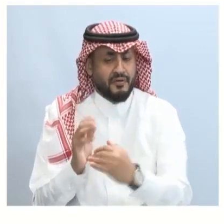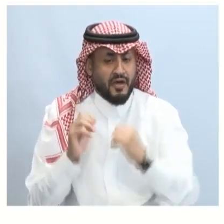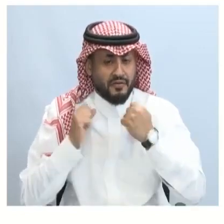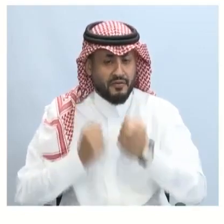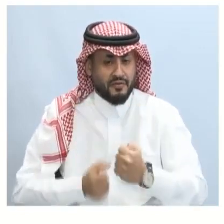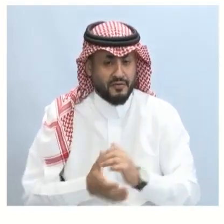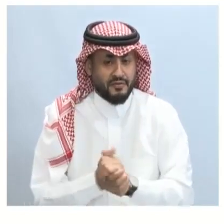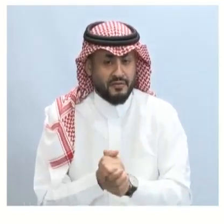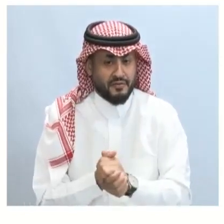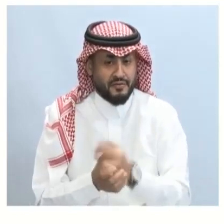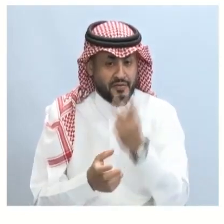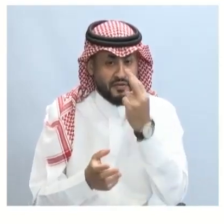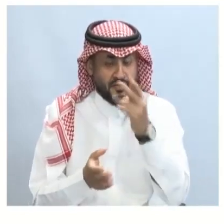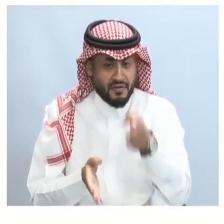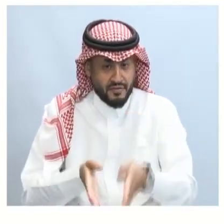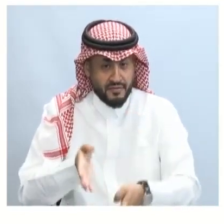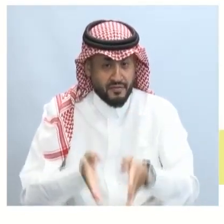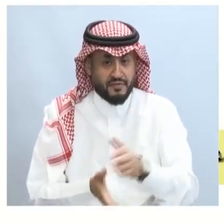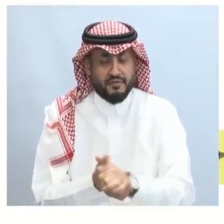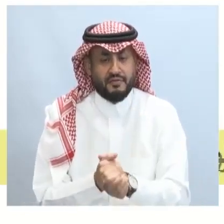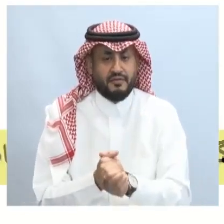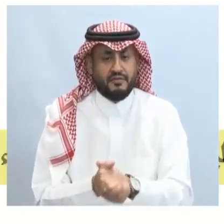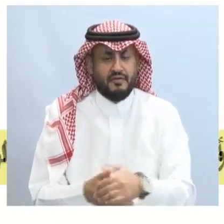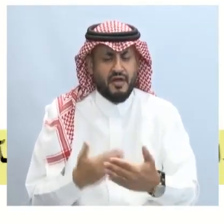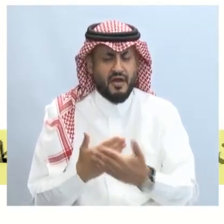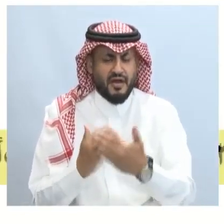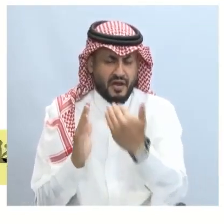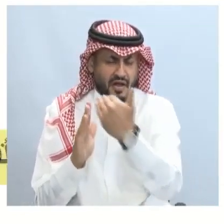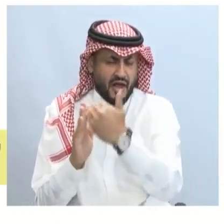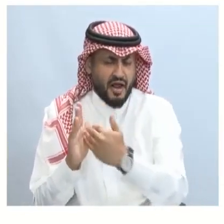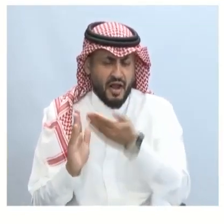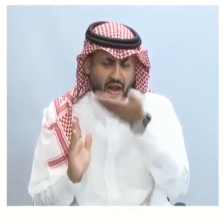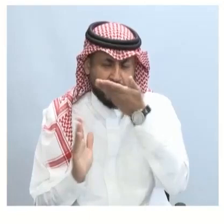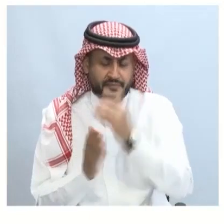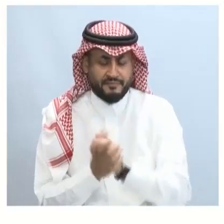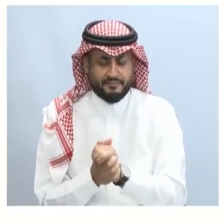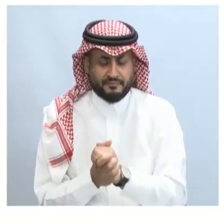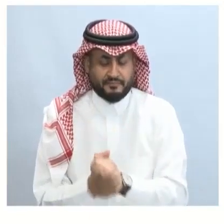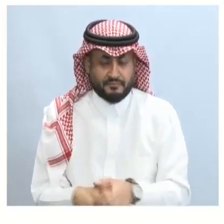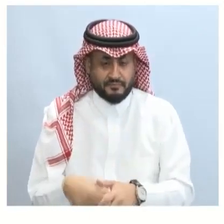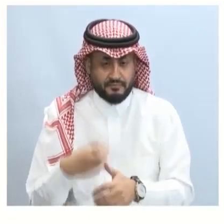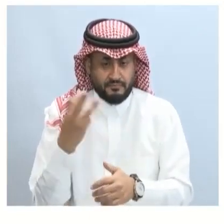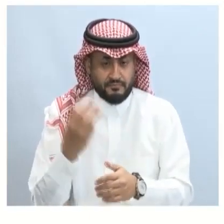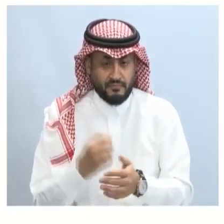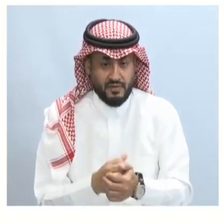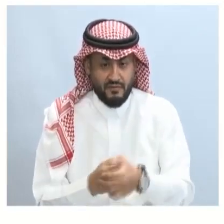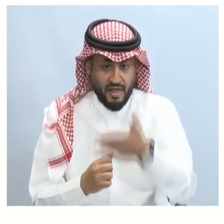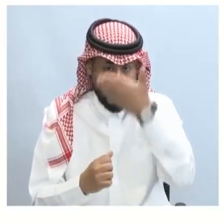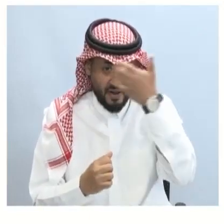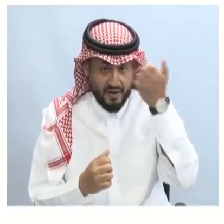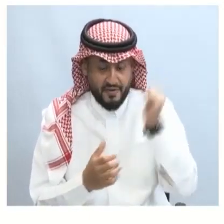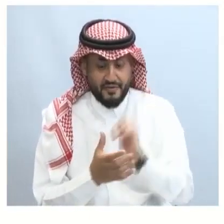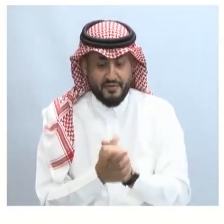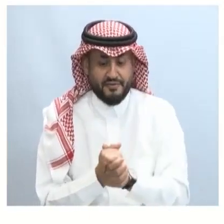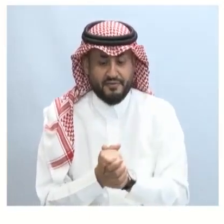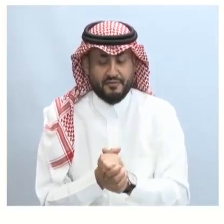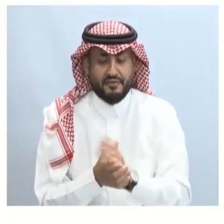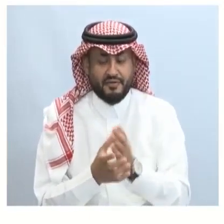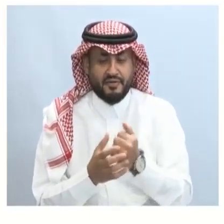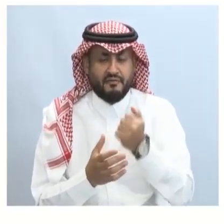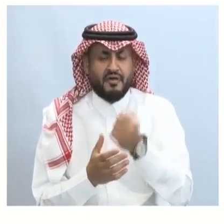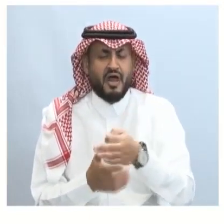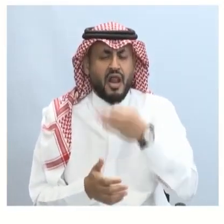طريقتين تسمان في الحفاظ على الماء ايضا ان يحفظ الطالب او الطالب الذكرى بعد